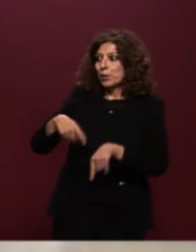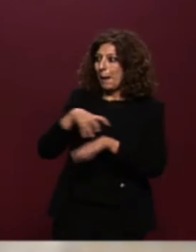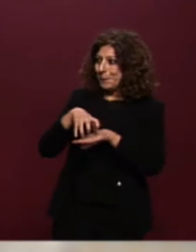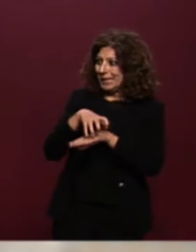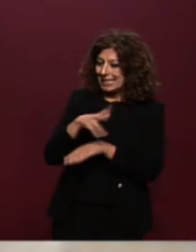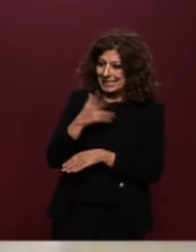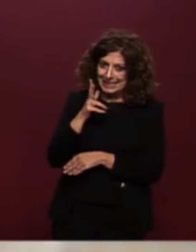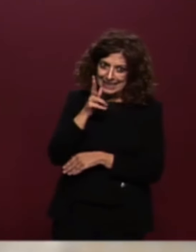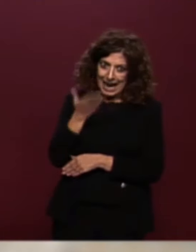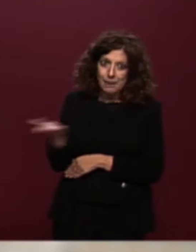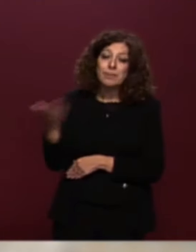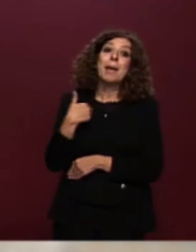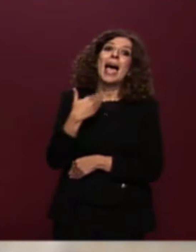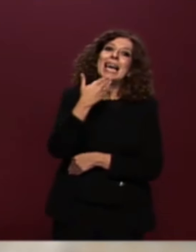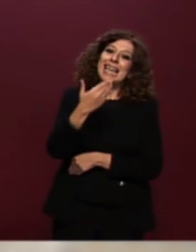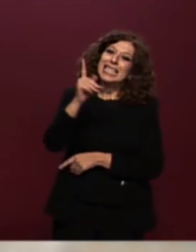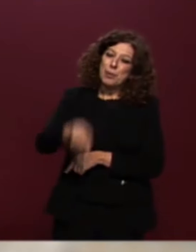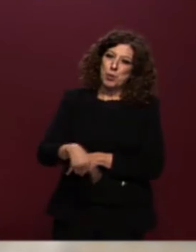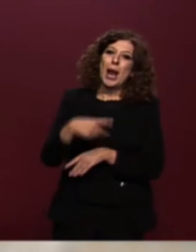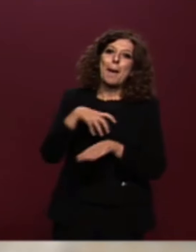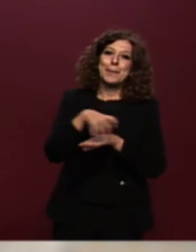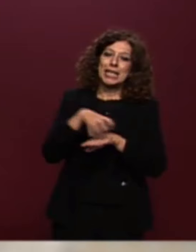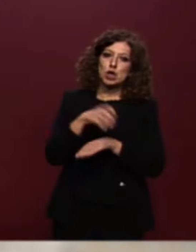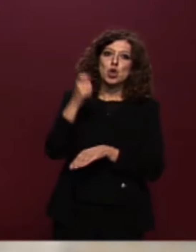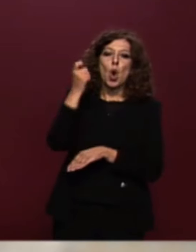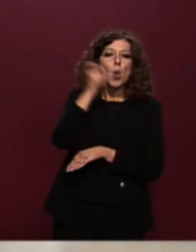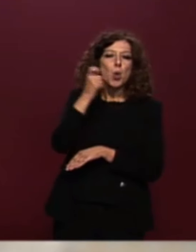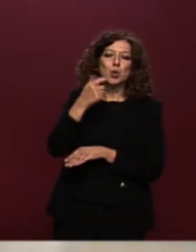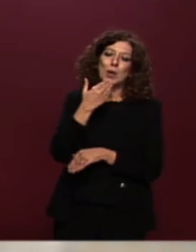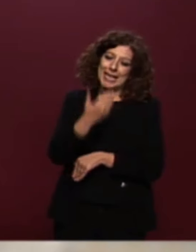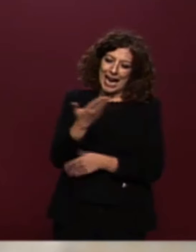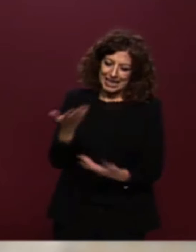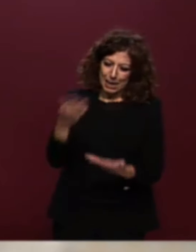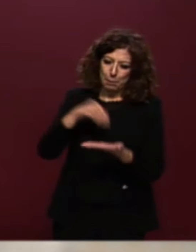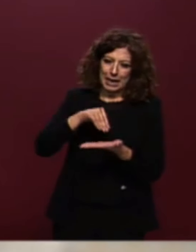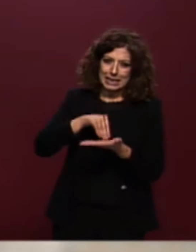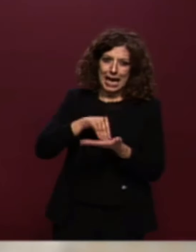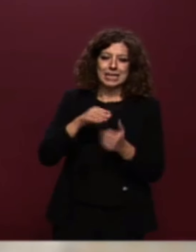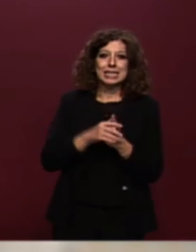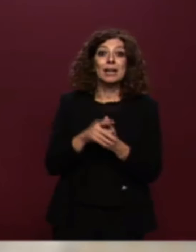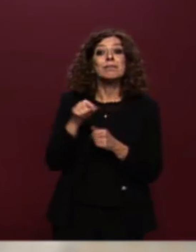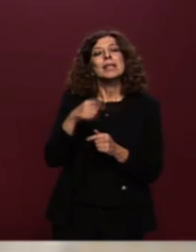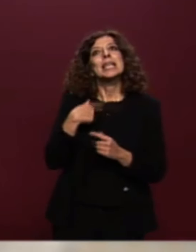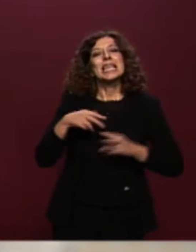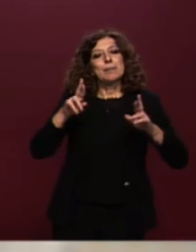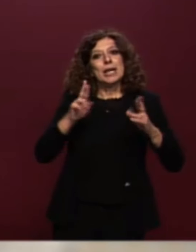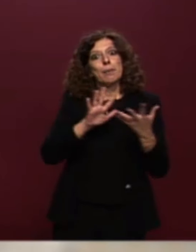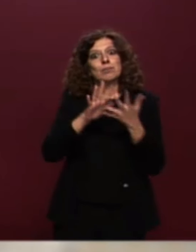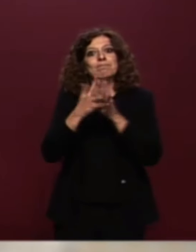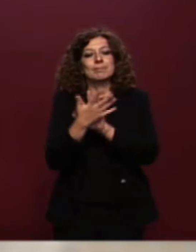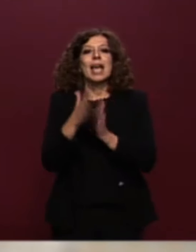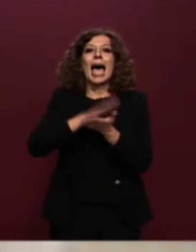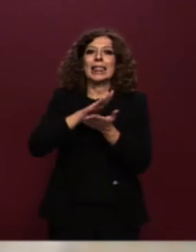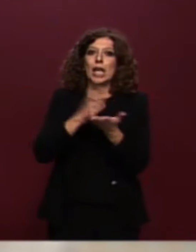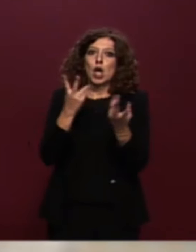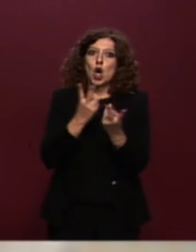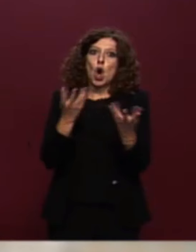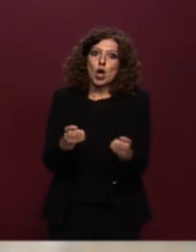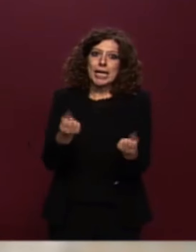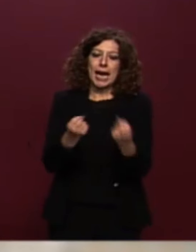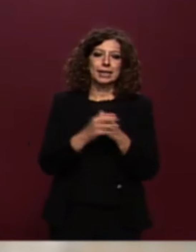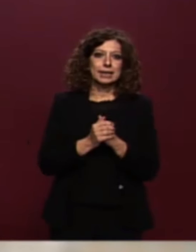anch'io il Ministro della Cultura che ringrazio, trasformare in atti concreti. Non possiamo dimenticare poi che